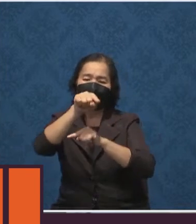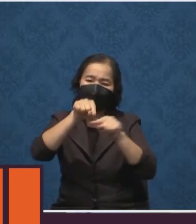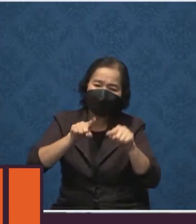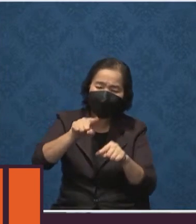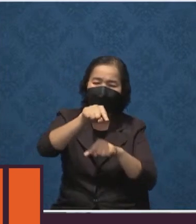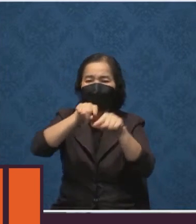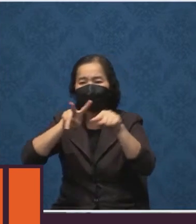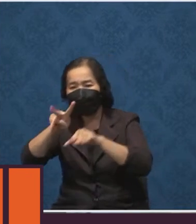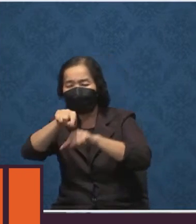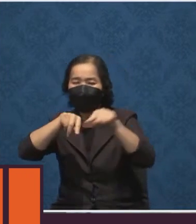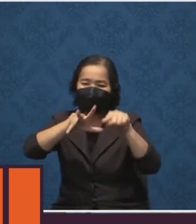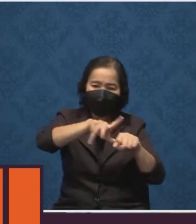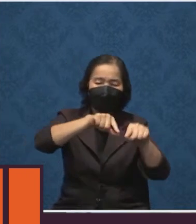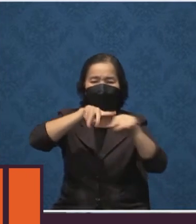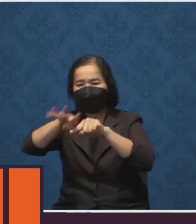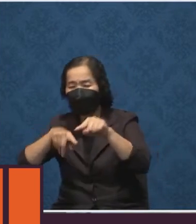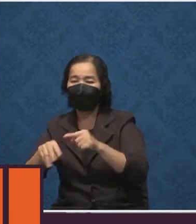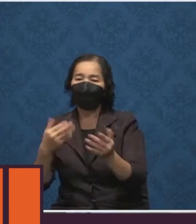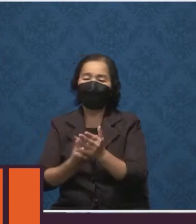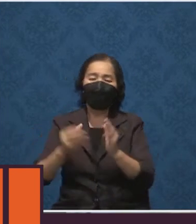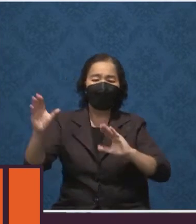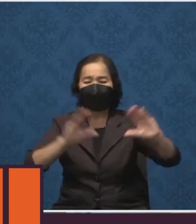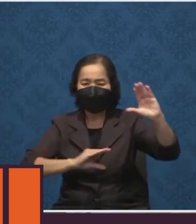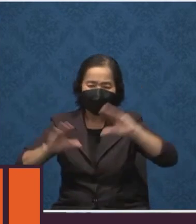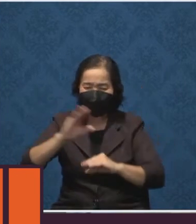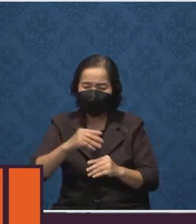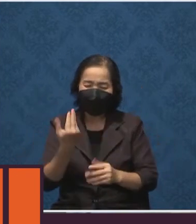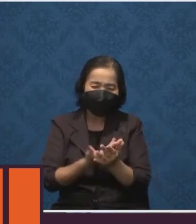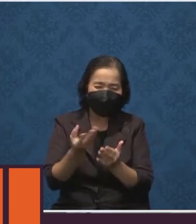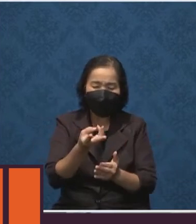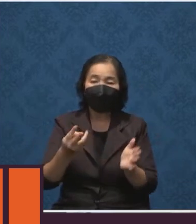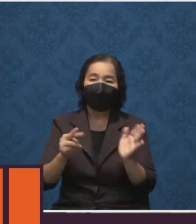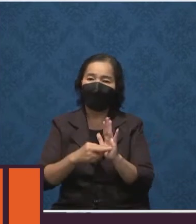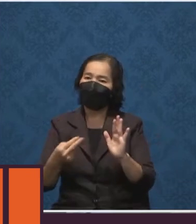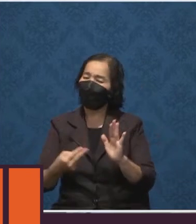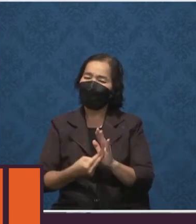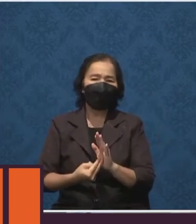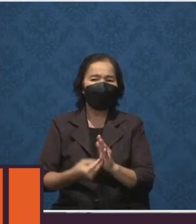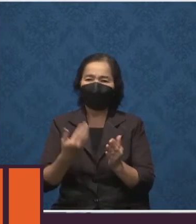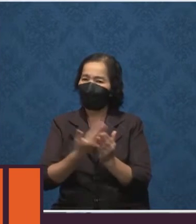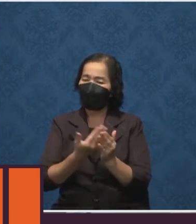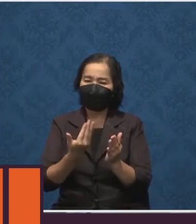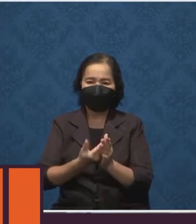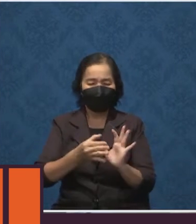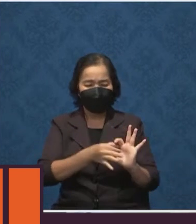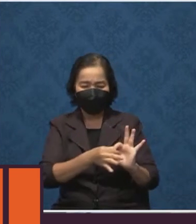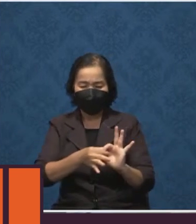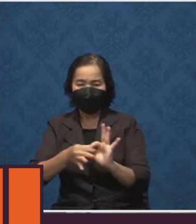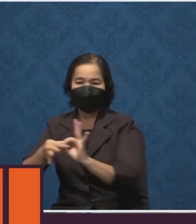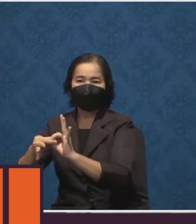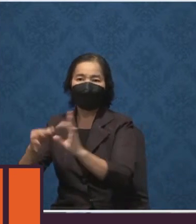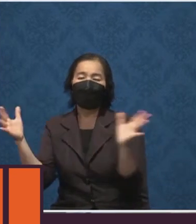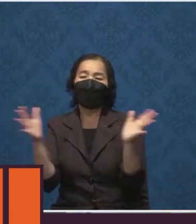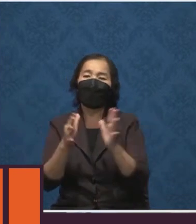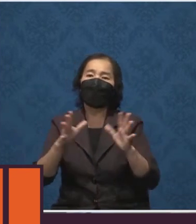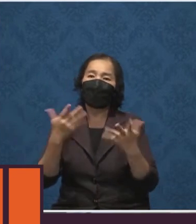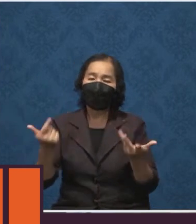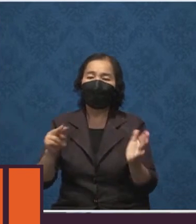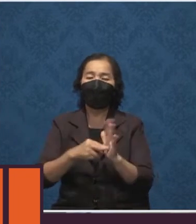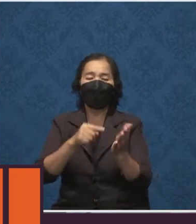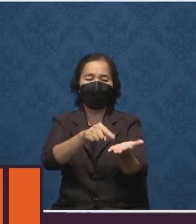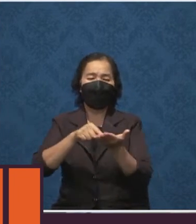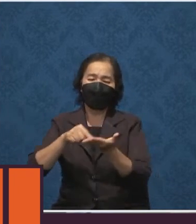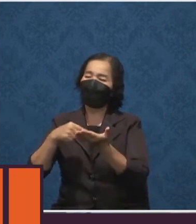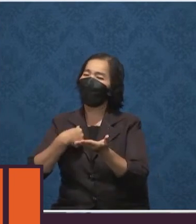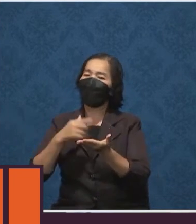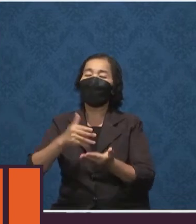%แห่ากัไป 3%ตั้งงบกมาดเหอนจะนอยๆแตวาจรๆ ขู่พัดเยอะแยกมากมาย มาหาศา เป็นร้อยเท้าแล้มาสัแดงกแบบนี้แล